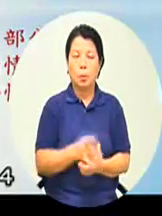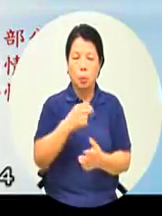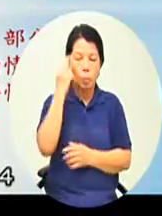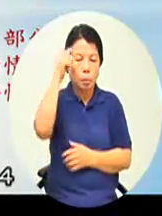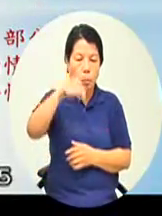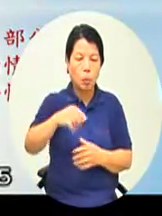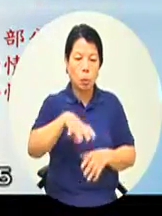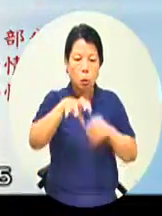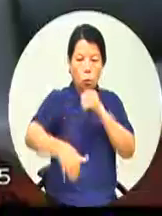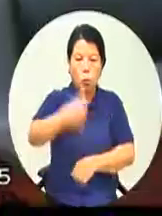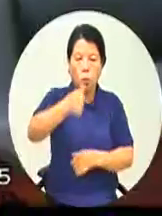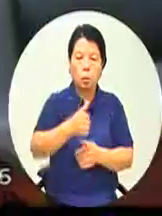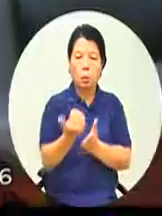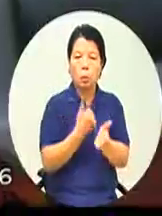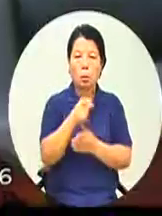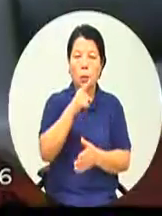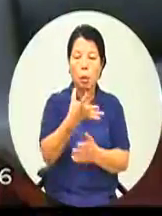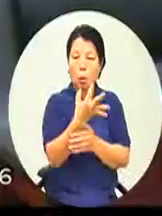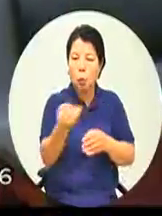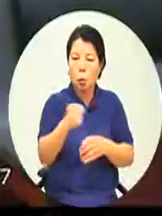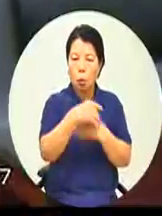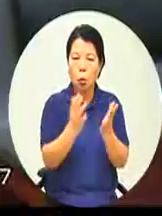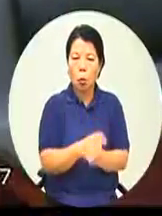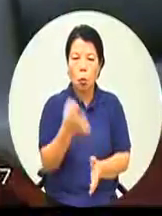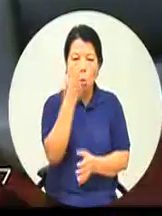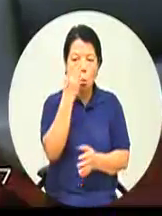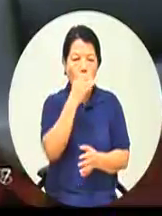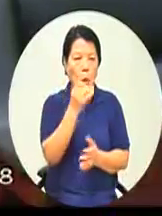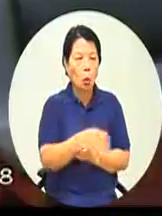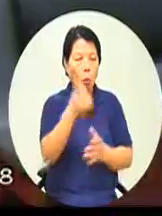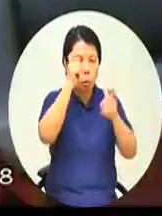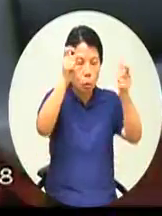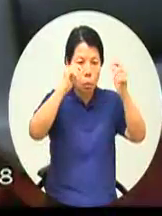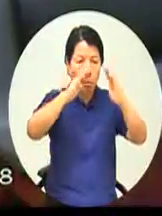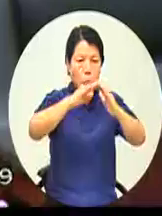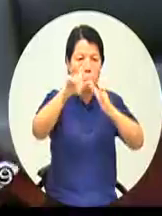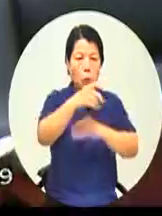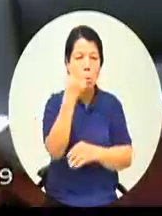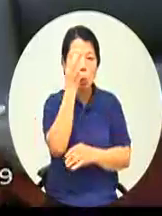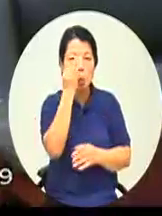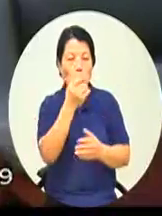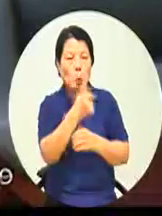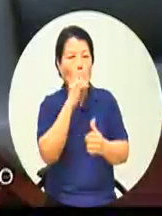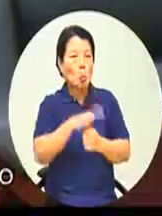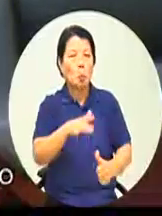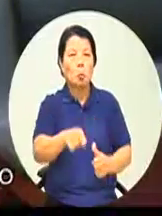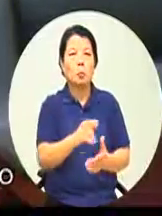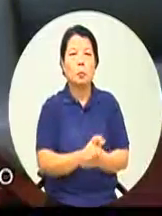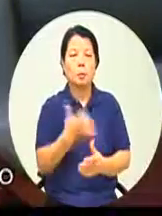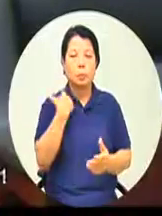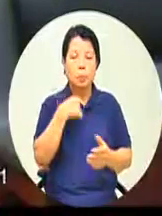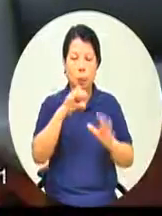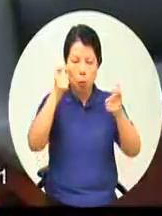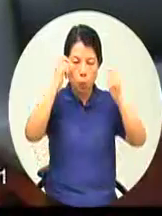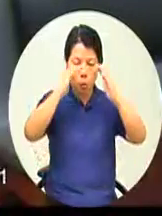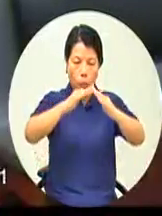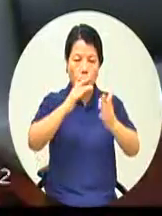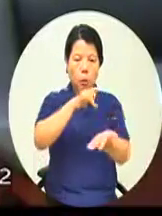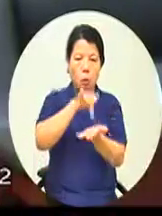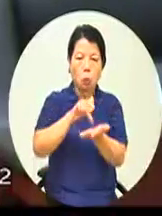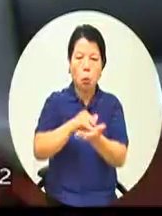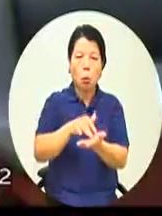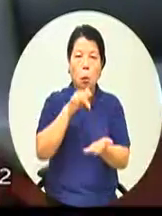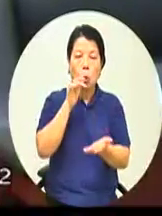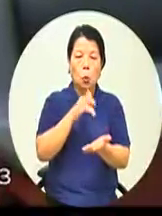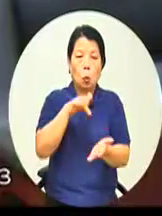长可能刚刚所讲的那些数据，因为我查不到高雄市的数据，所以是不是也请在高雄市这个毒品的泛滥状况